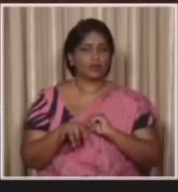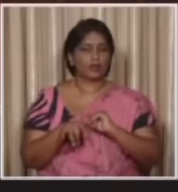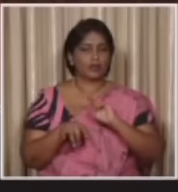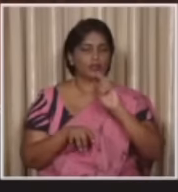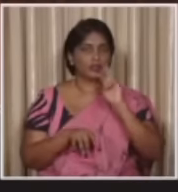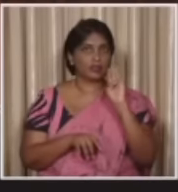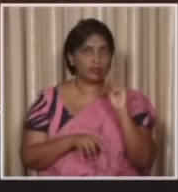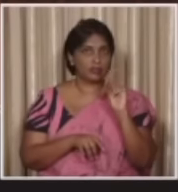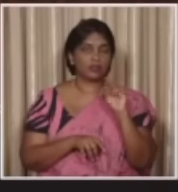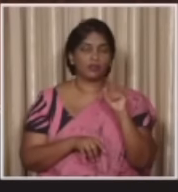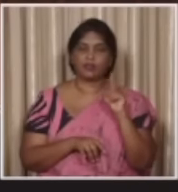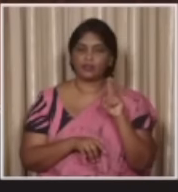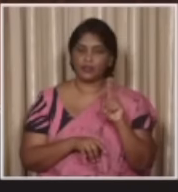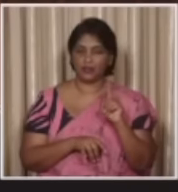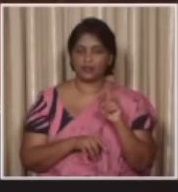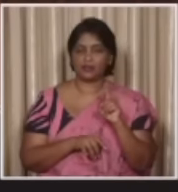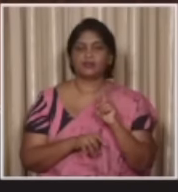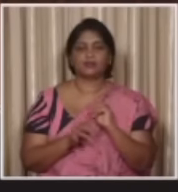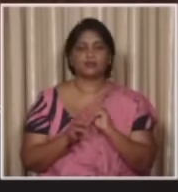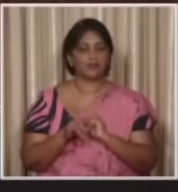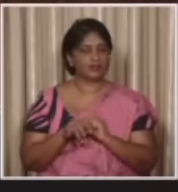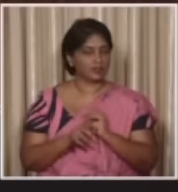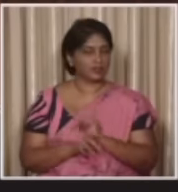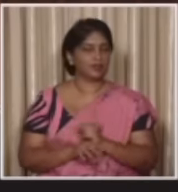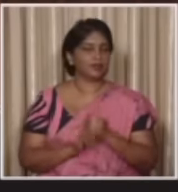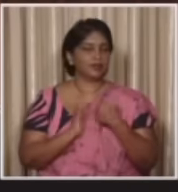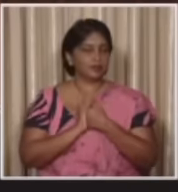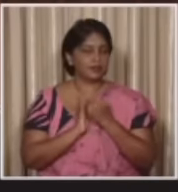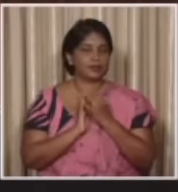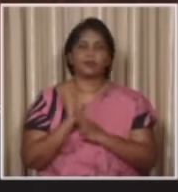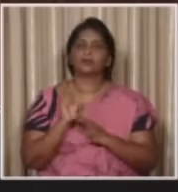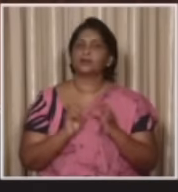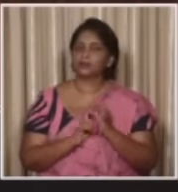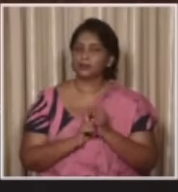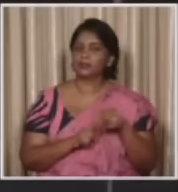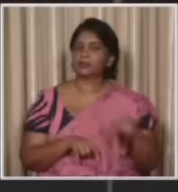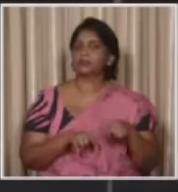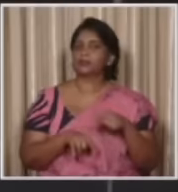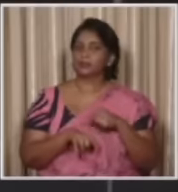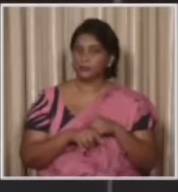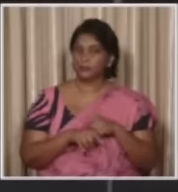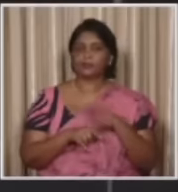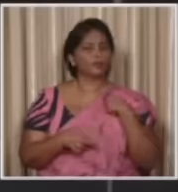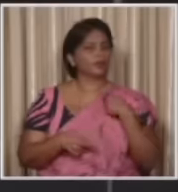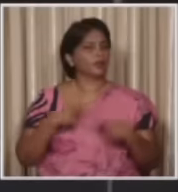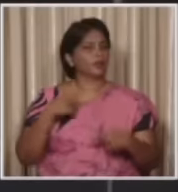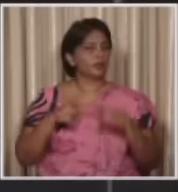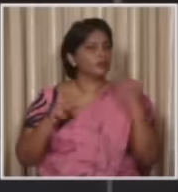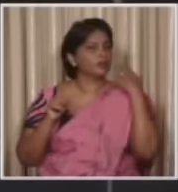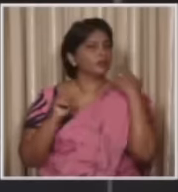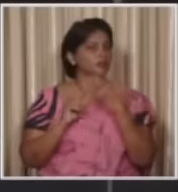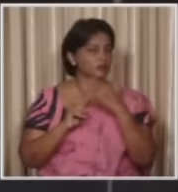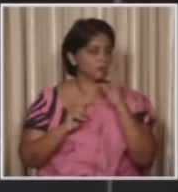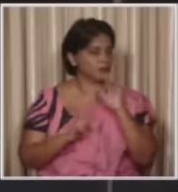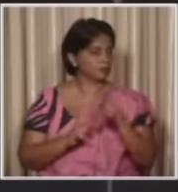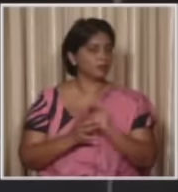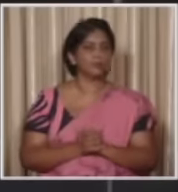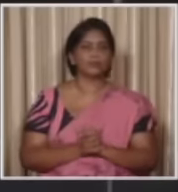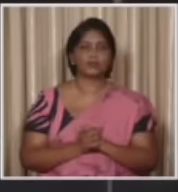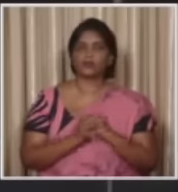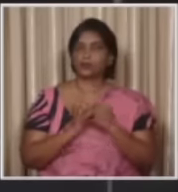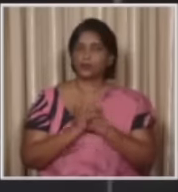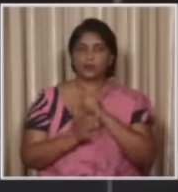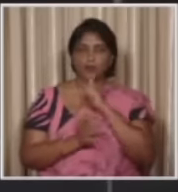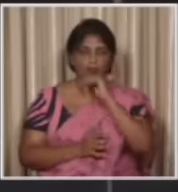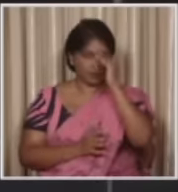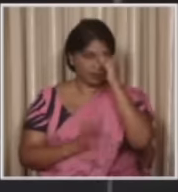31 minutes. Garu mulasanunda mantri tumani me avasthavedi api vivadayata bhajane karala thiyenne garu